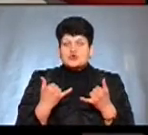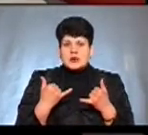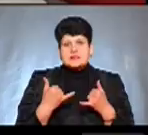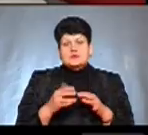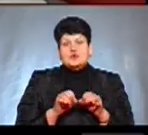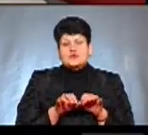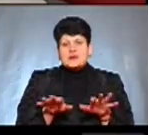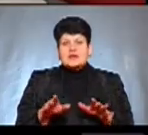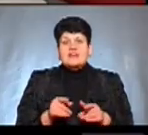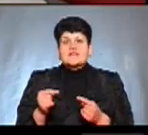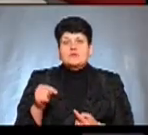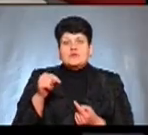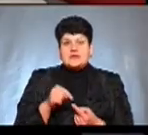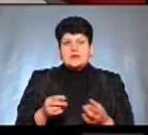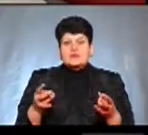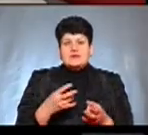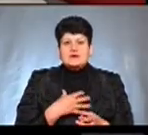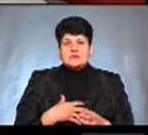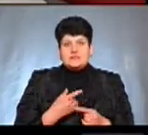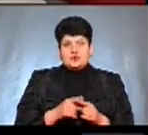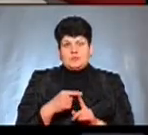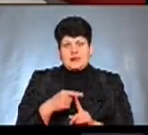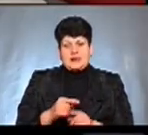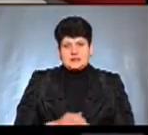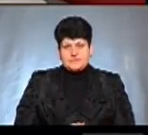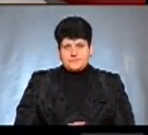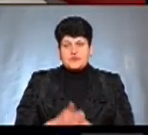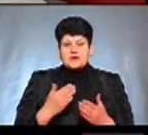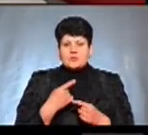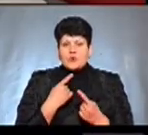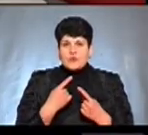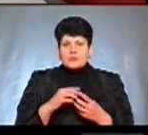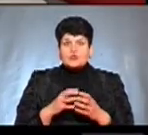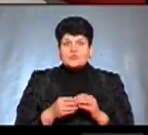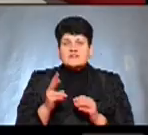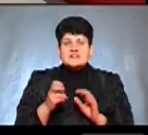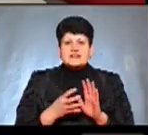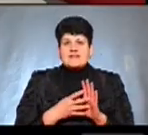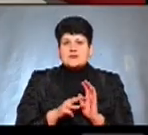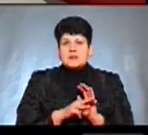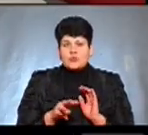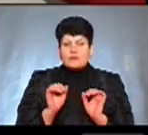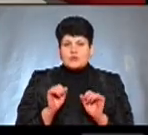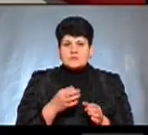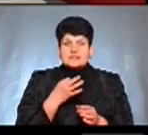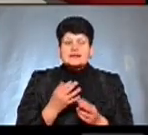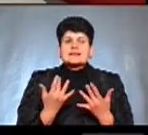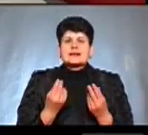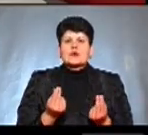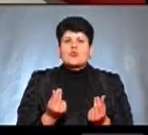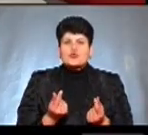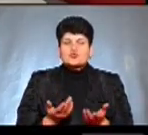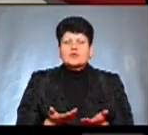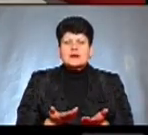яка відповідала би потребам і важливості даного перехрестя. Якщо ми говоримо про цю суму 209 мільйонів, ми можемо сказати, от скільки коштує